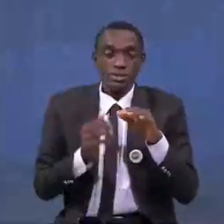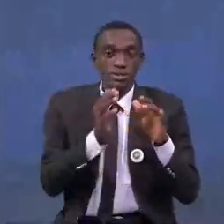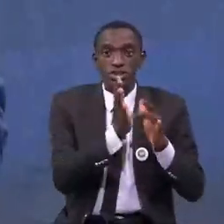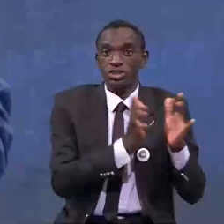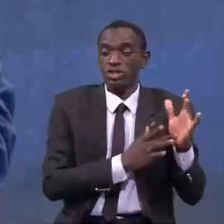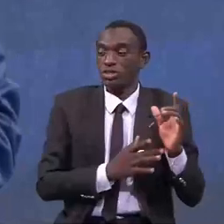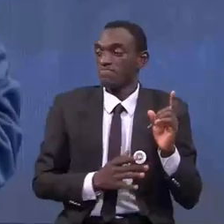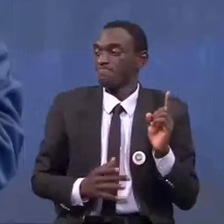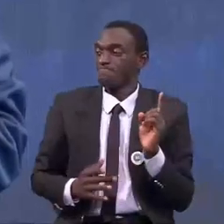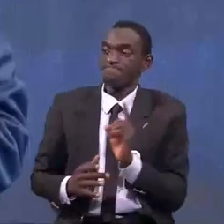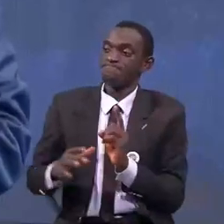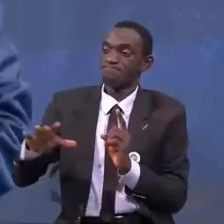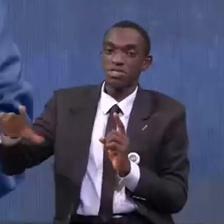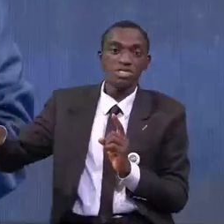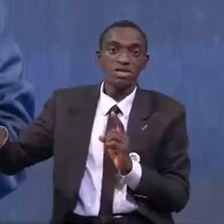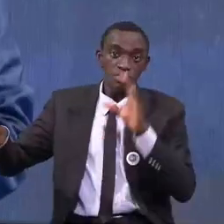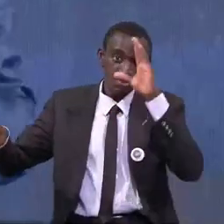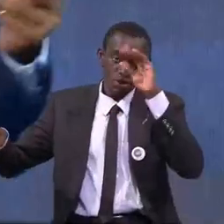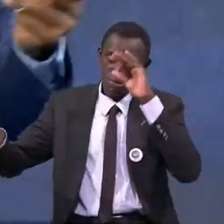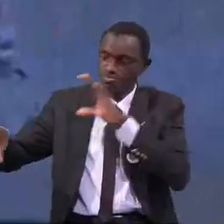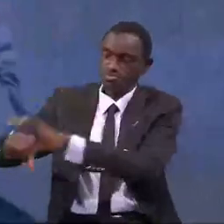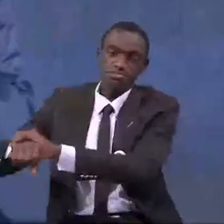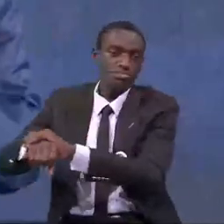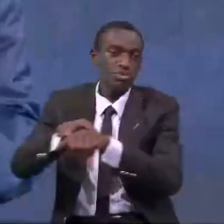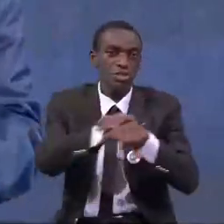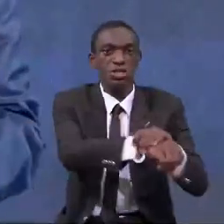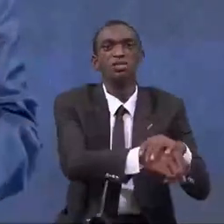pleurer Jésus le rendit à sa